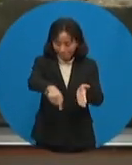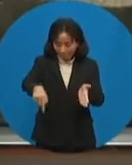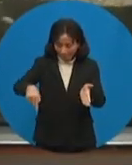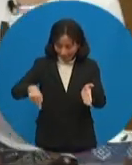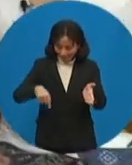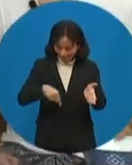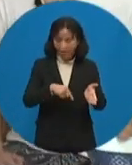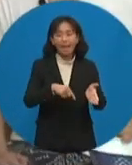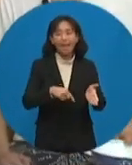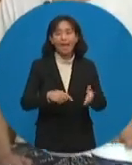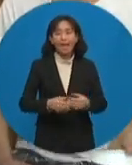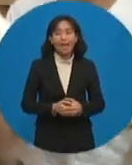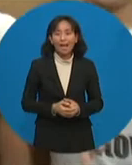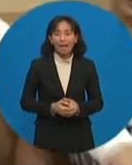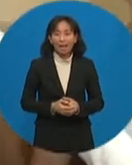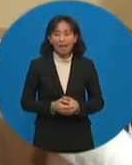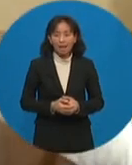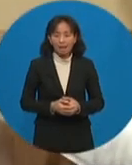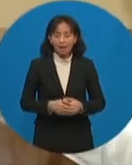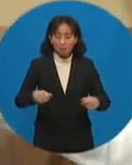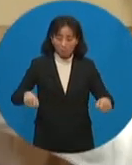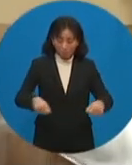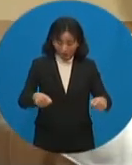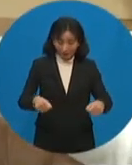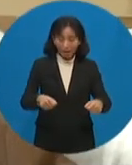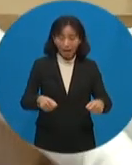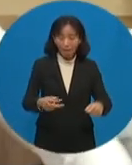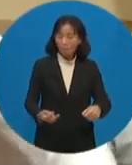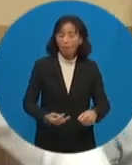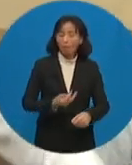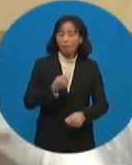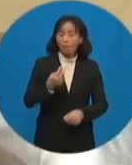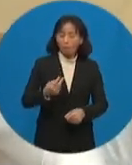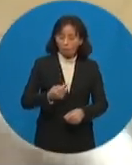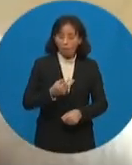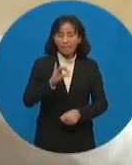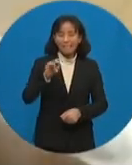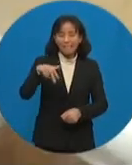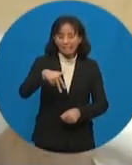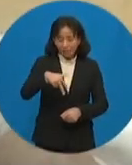もうすでにチーズの